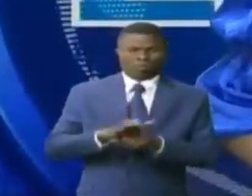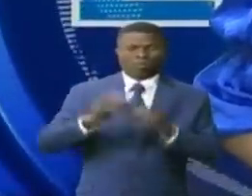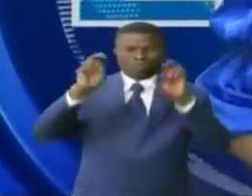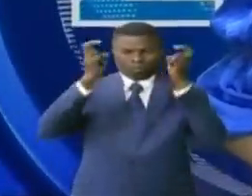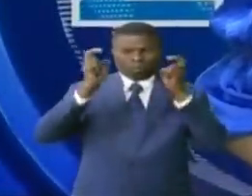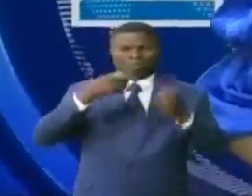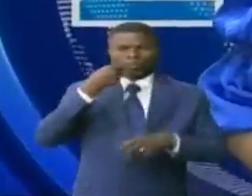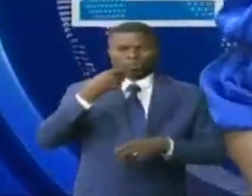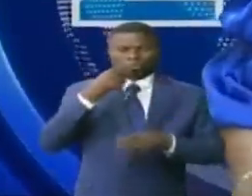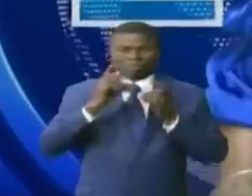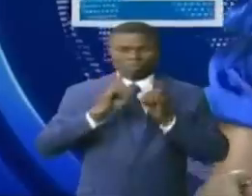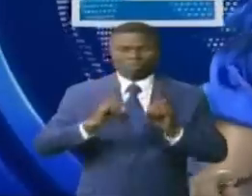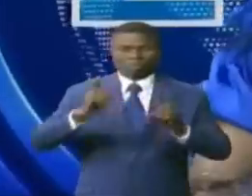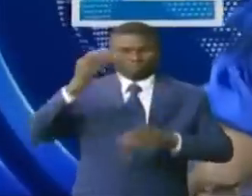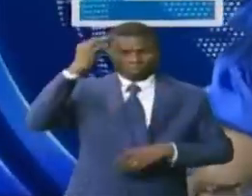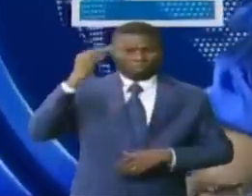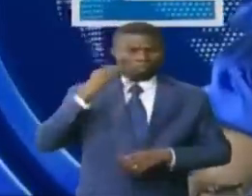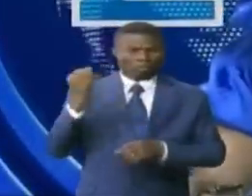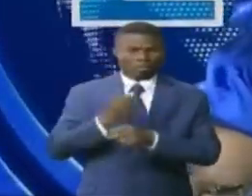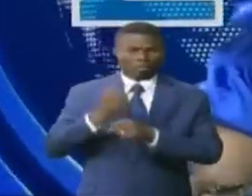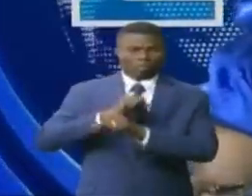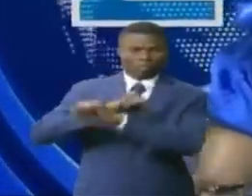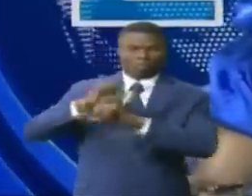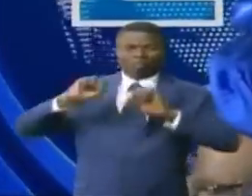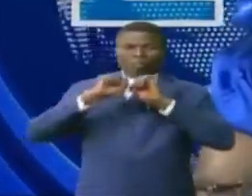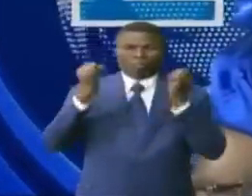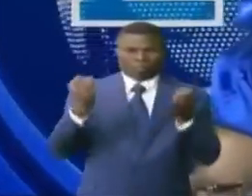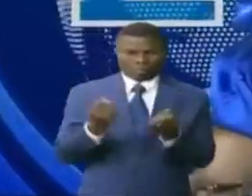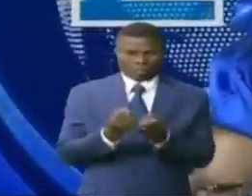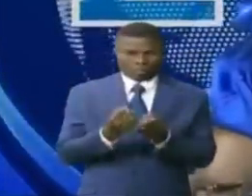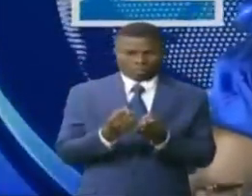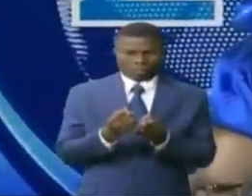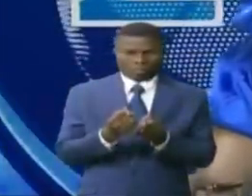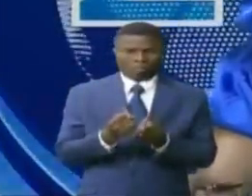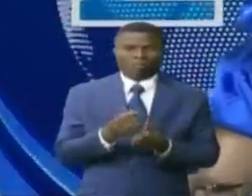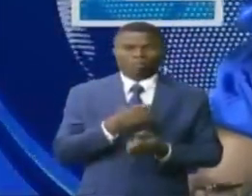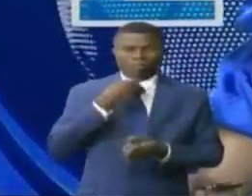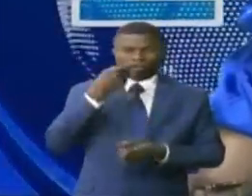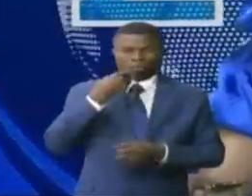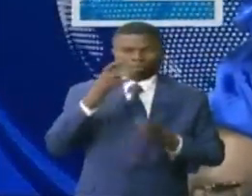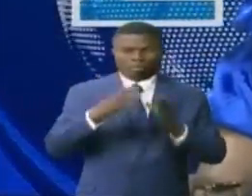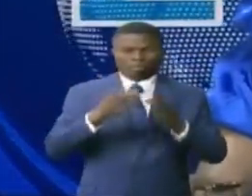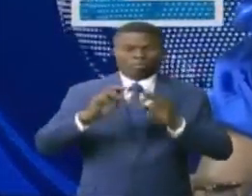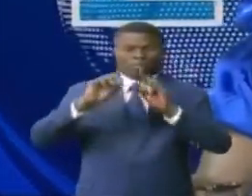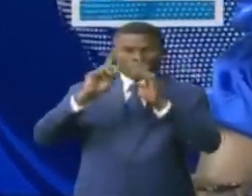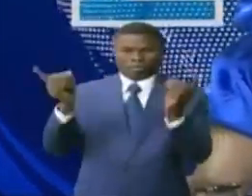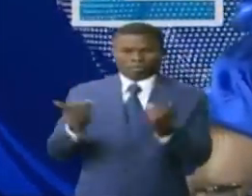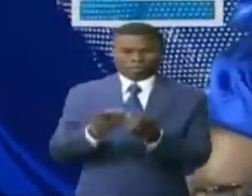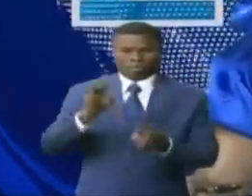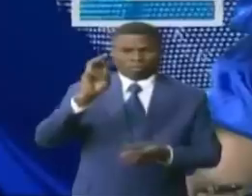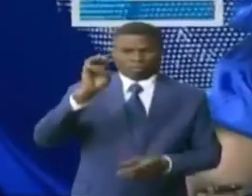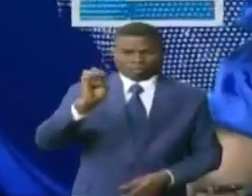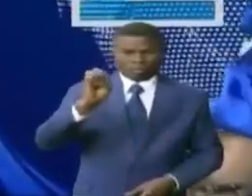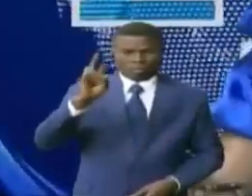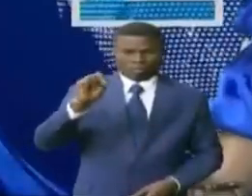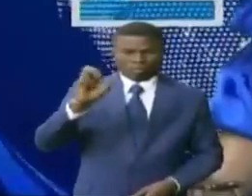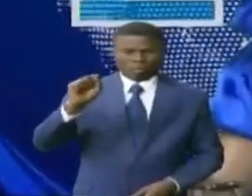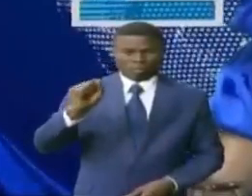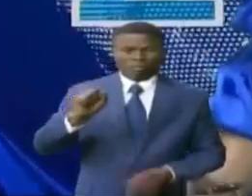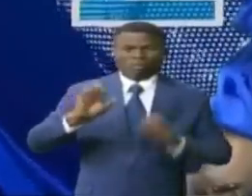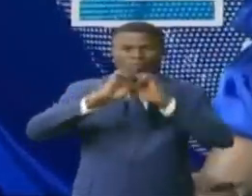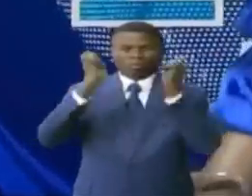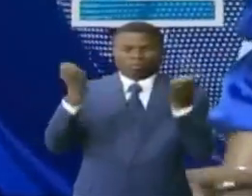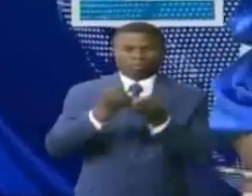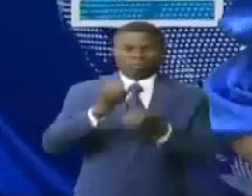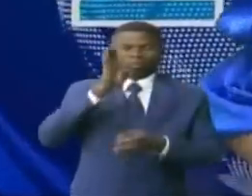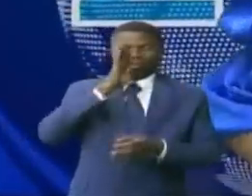cours de l'audience que la ministre de l'Emploi, Travail et Prévoyance sociale, Claudine Doucy, a eue avec une délégation de Enabel, agence belge de